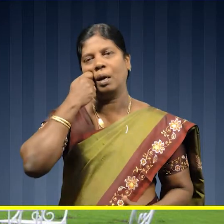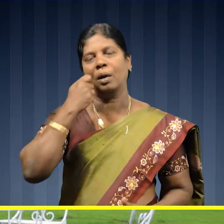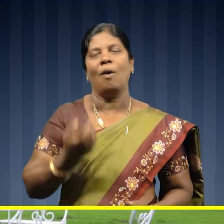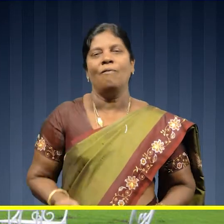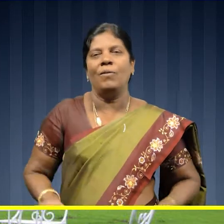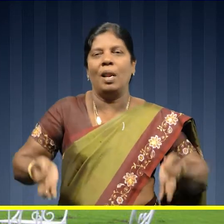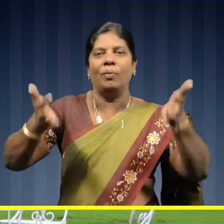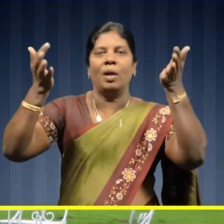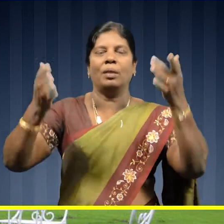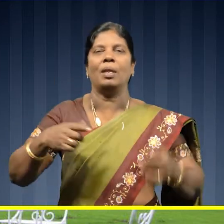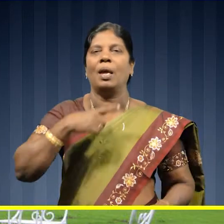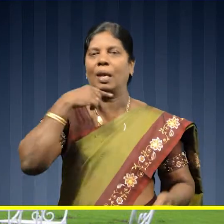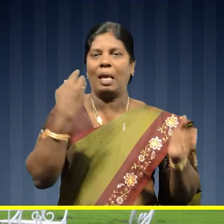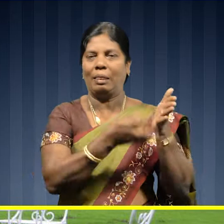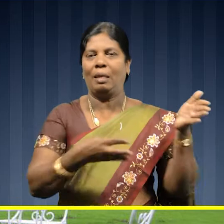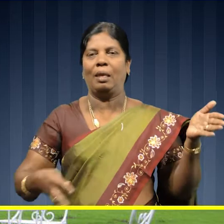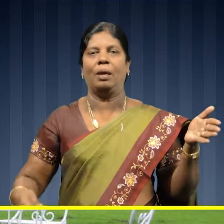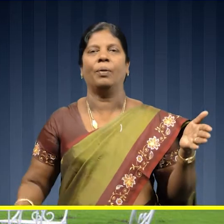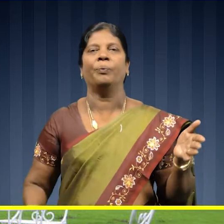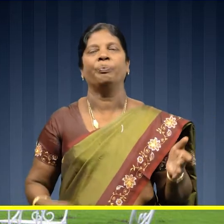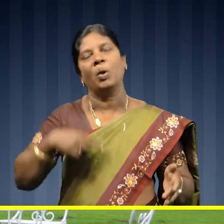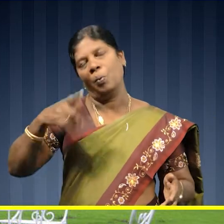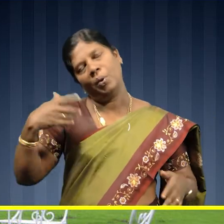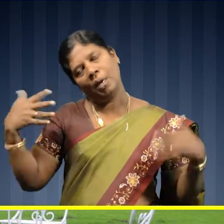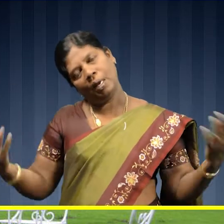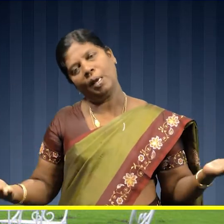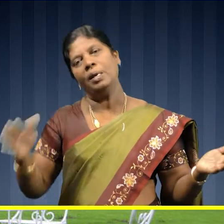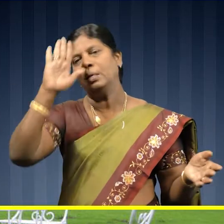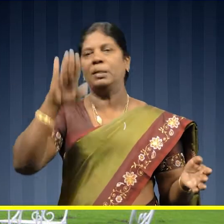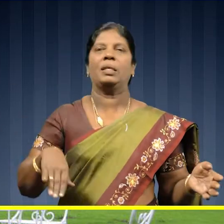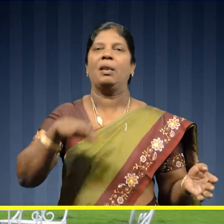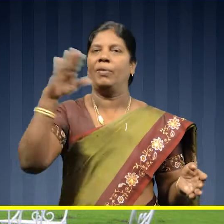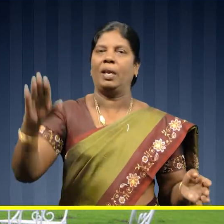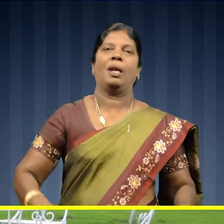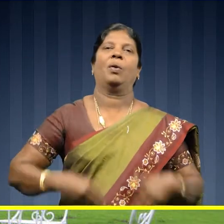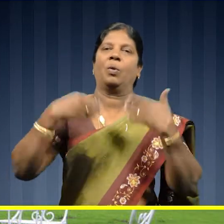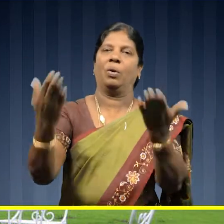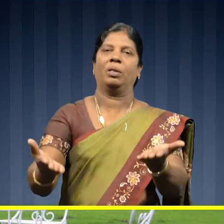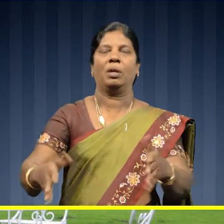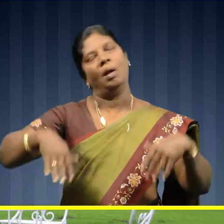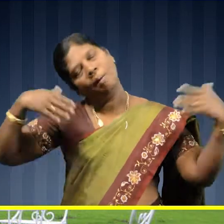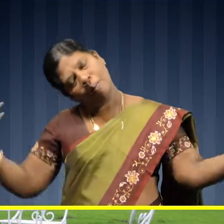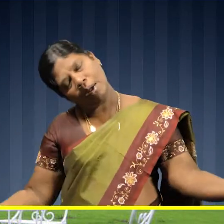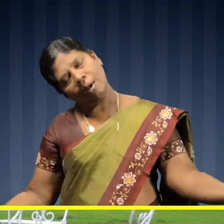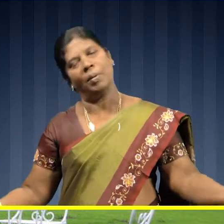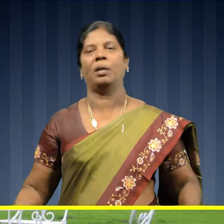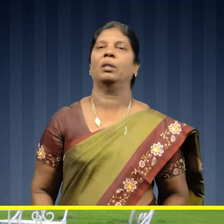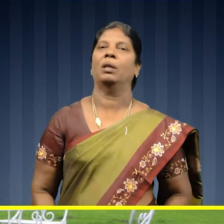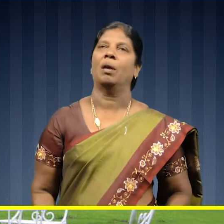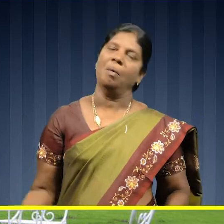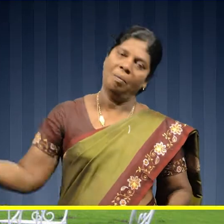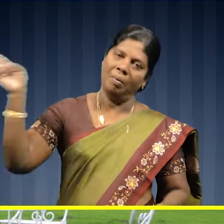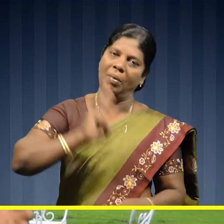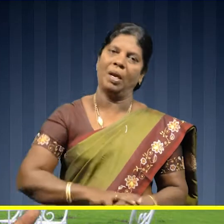அனுகுலத்துக்காகவும் தன்னுடைய விலை உயர்ந்த இரத்தத்தை உயிரை சிலுவையில் கொடுத்து